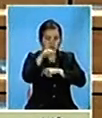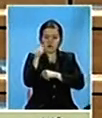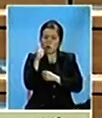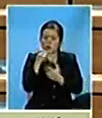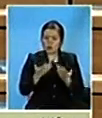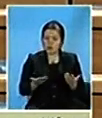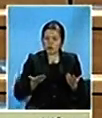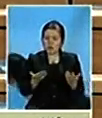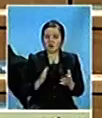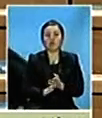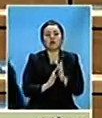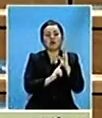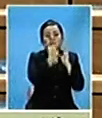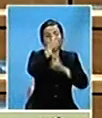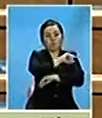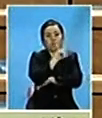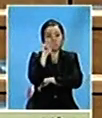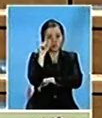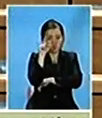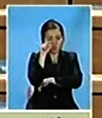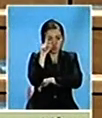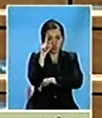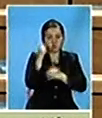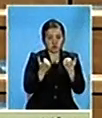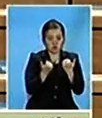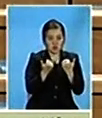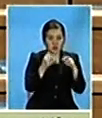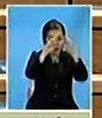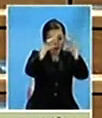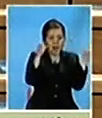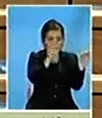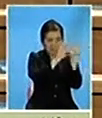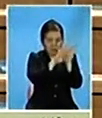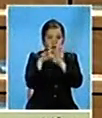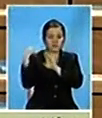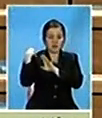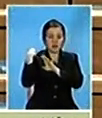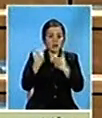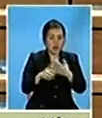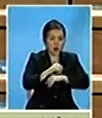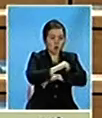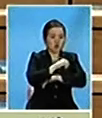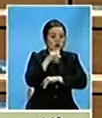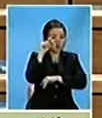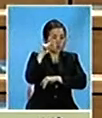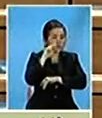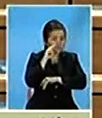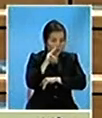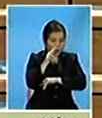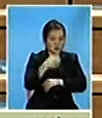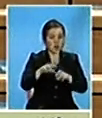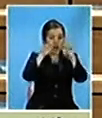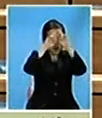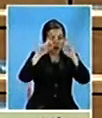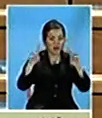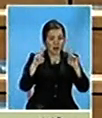ก็ในวันศุกร์แรกเนี่ยก็มีการปิดค้าขายบางส่วนแต่ศุกร์ที่2เนี่ยมีการปิดค้าขาย